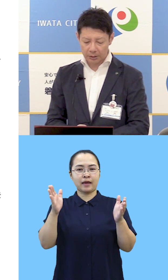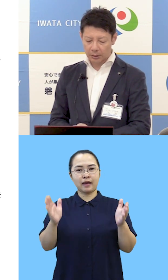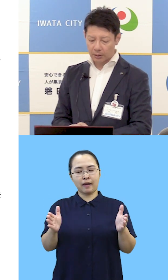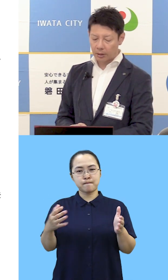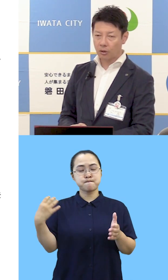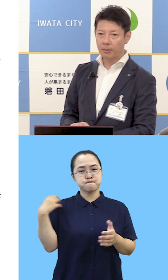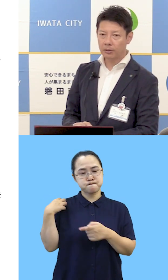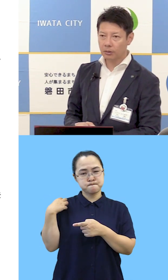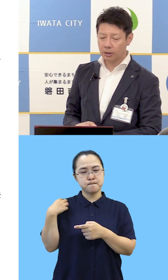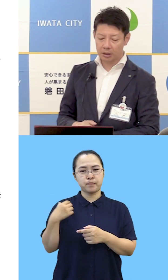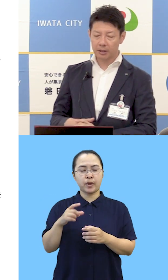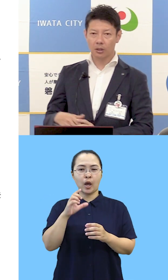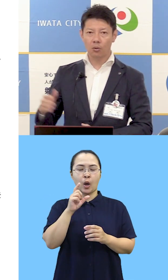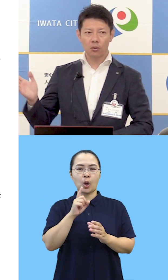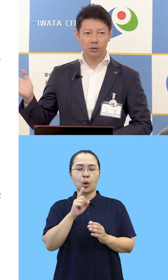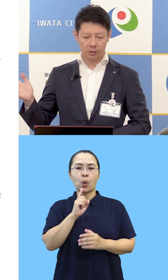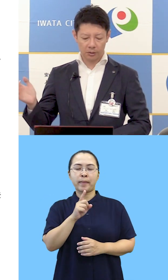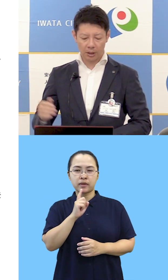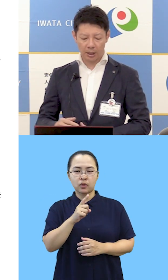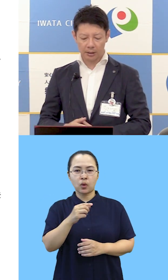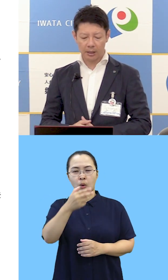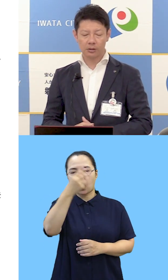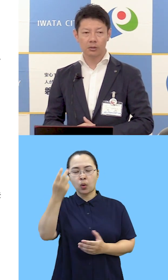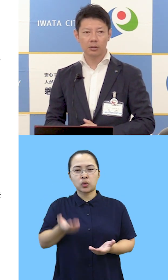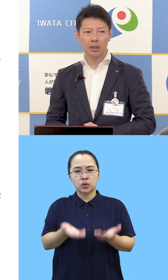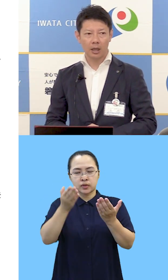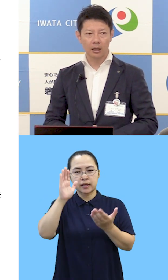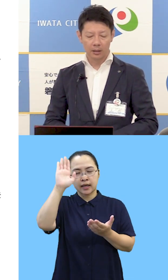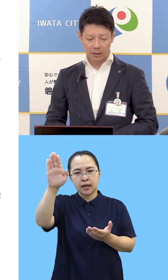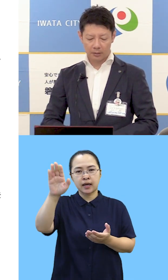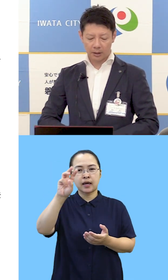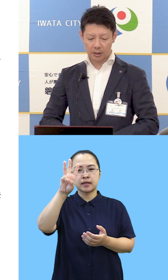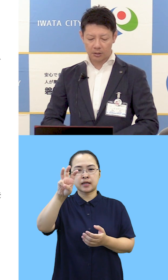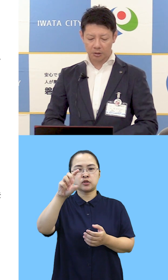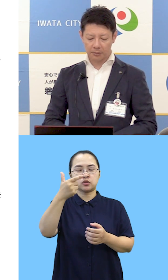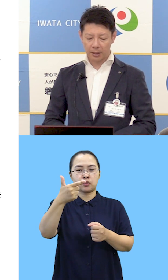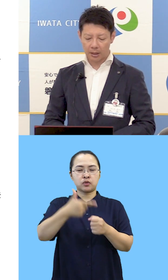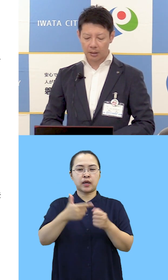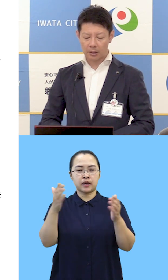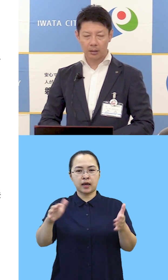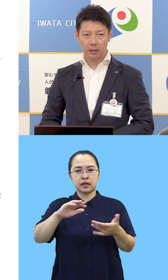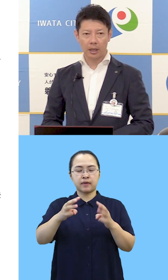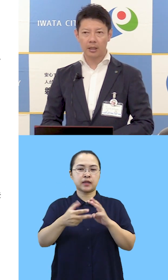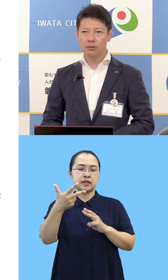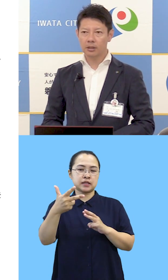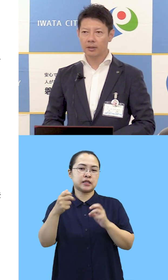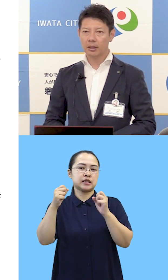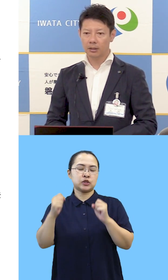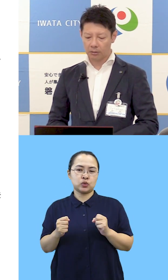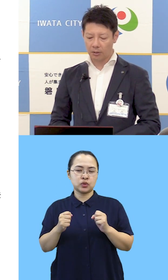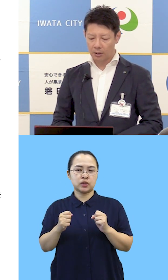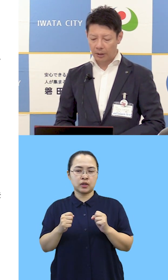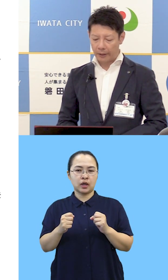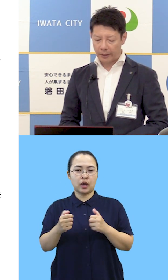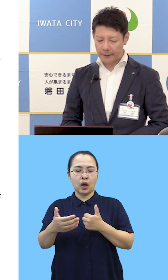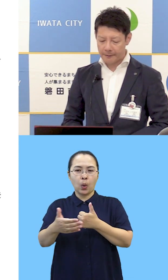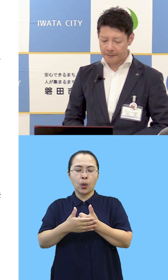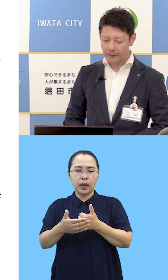っております。で、コメントといたしまして、高校卒業してから36年間磐田市にお住まいで大変お世話になっ